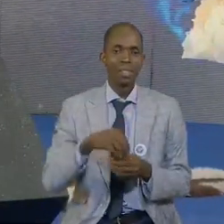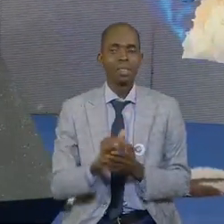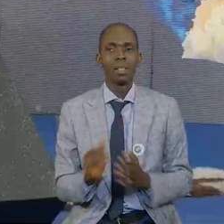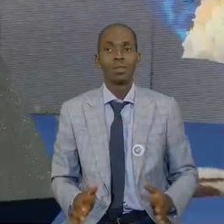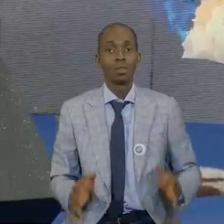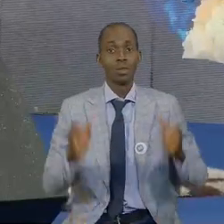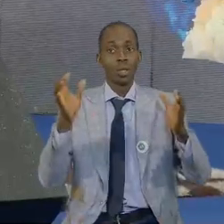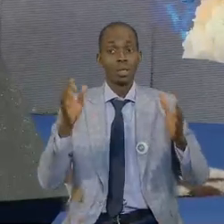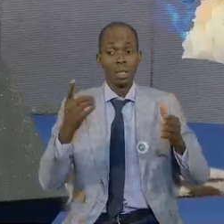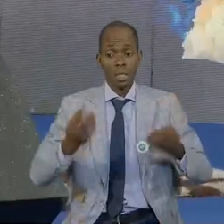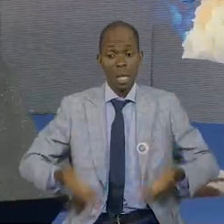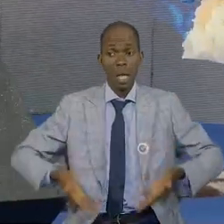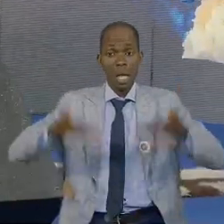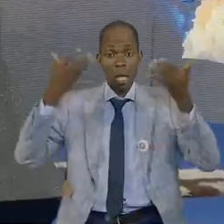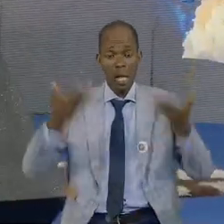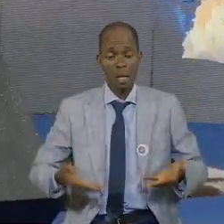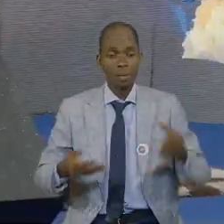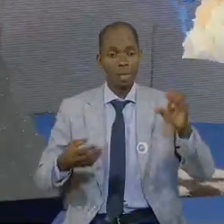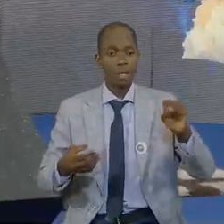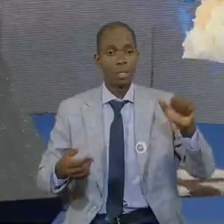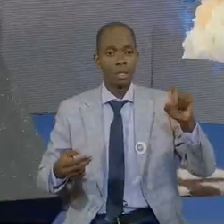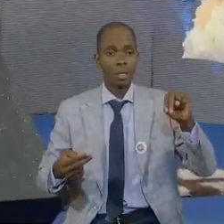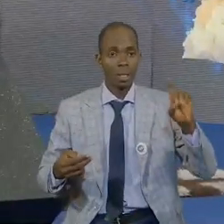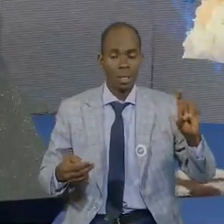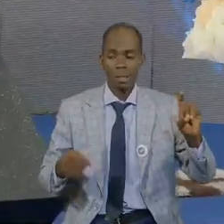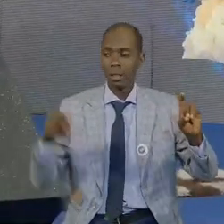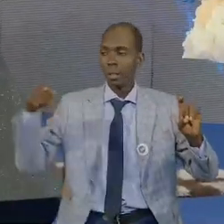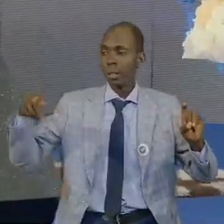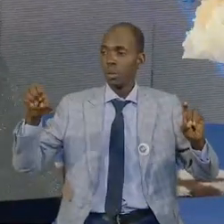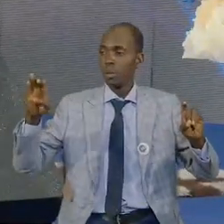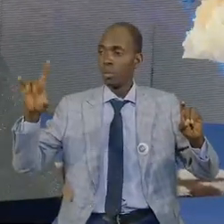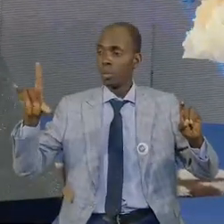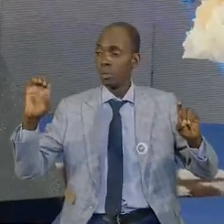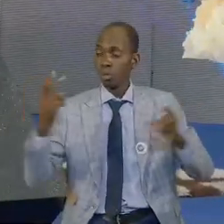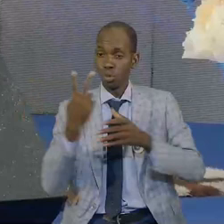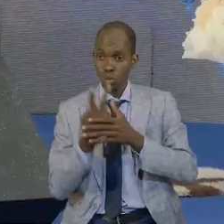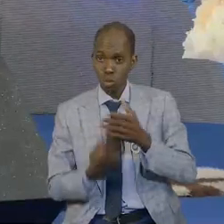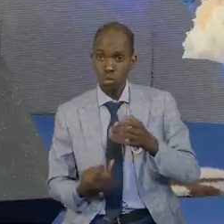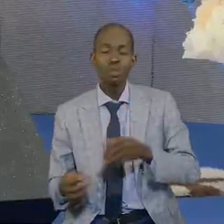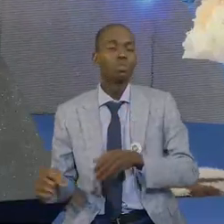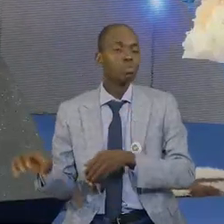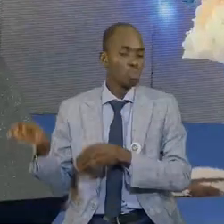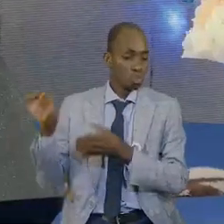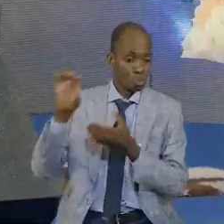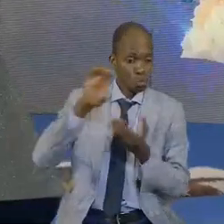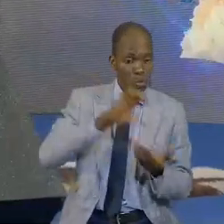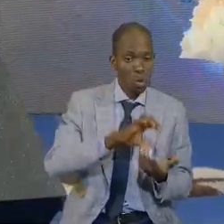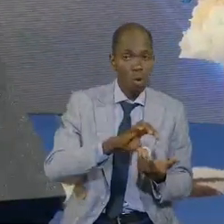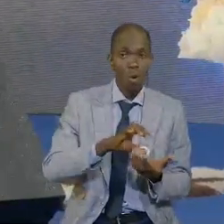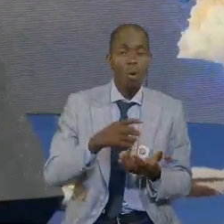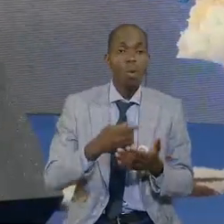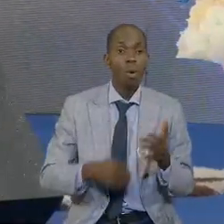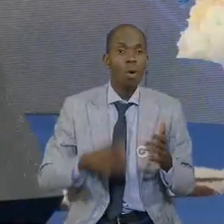heavy sand and the heavy pebbles you put inside naturally, normally, will make the